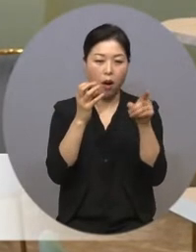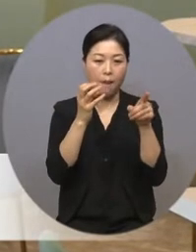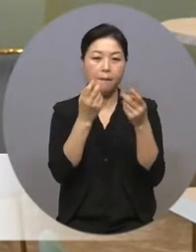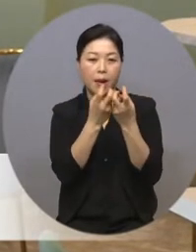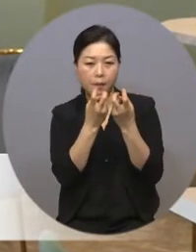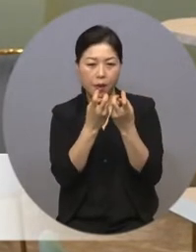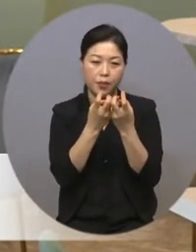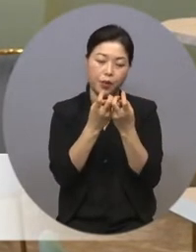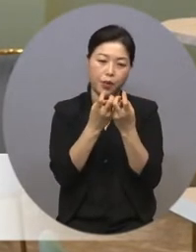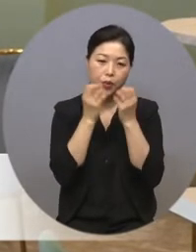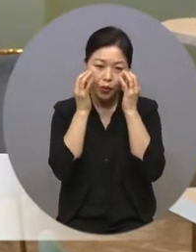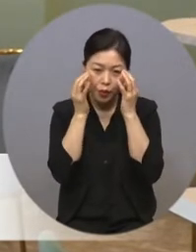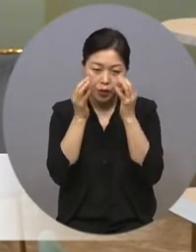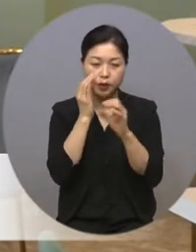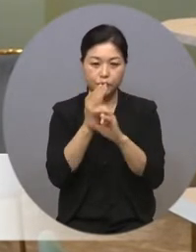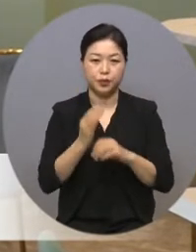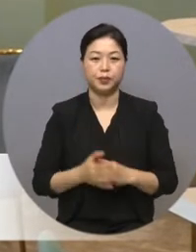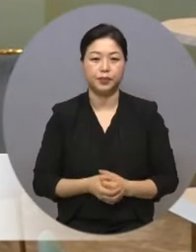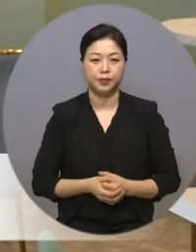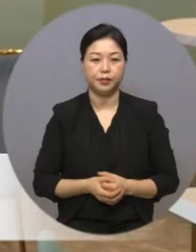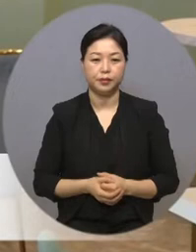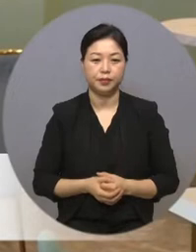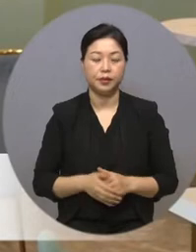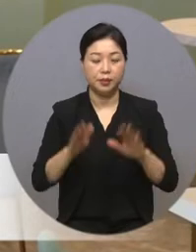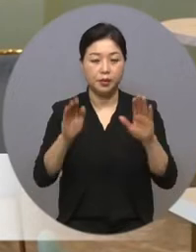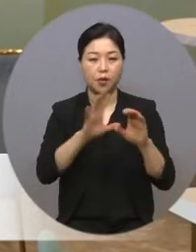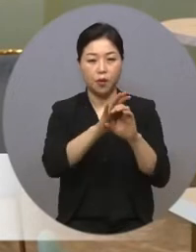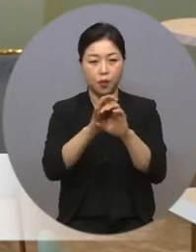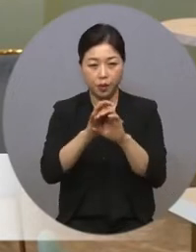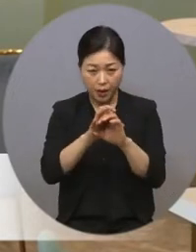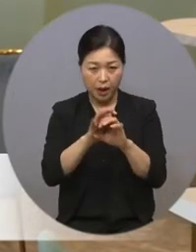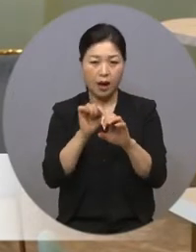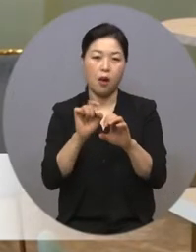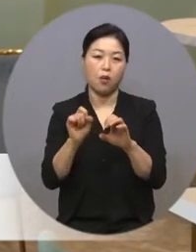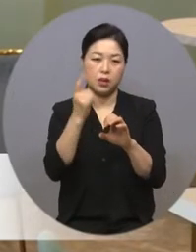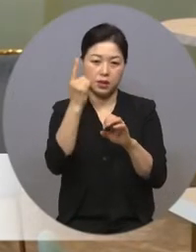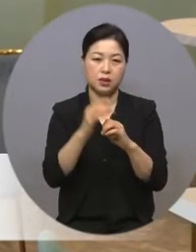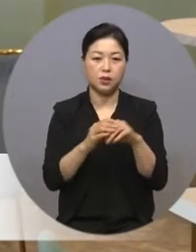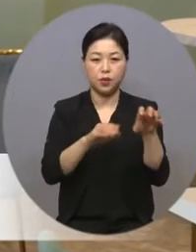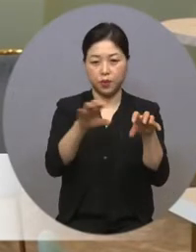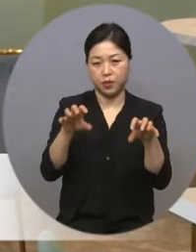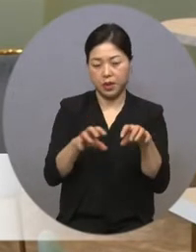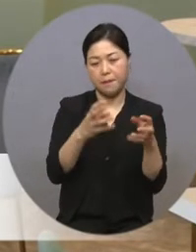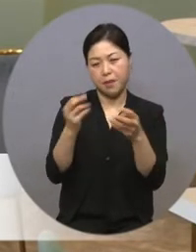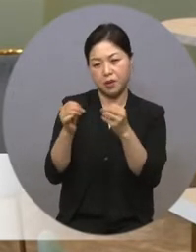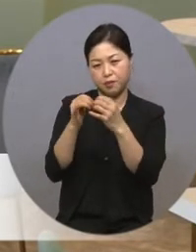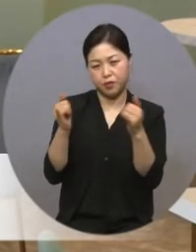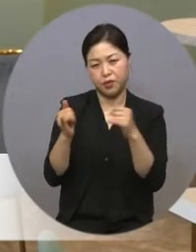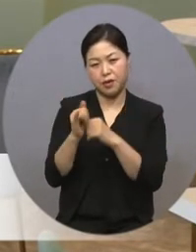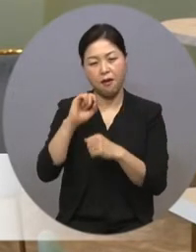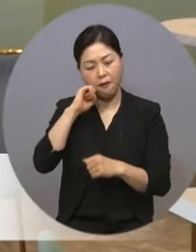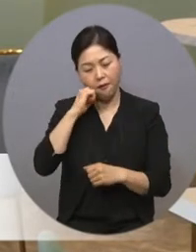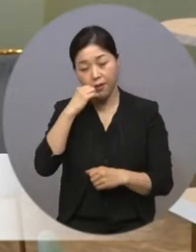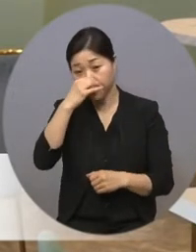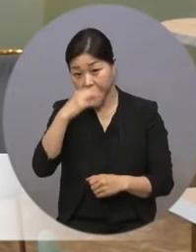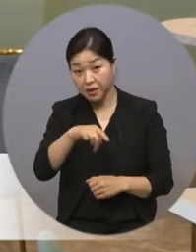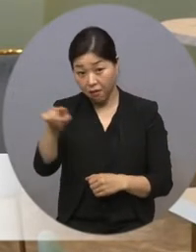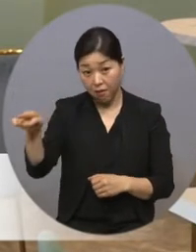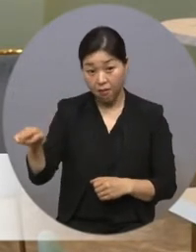지금 노력하고 있는 중입니다. 이번 코로나로 인해서 주변에 많은 분들이 어려워하고 있습니다.